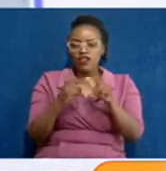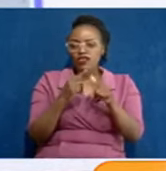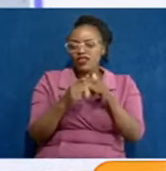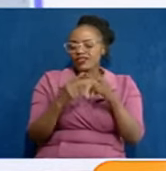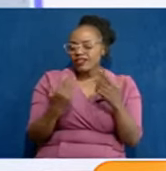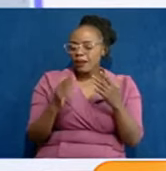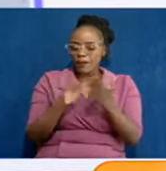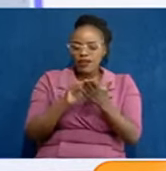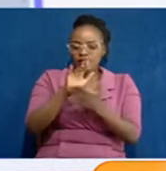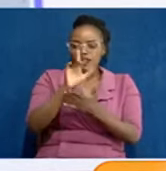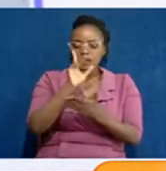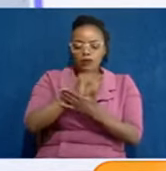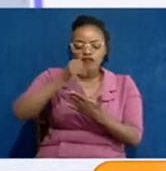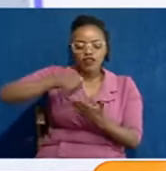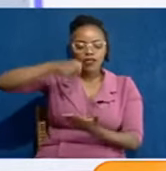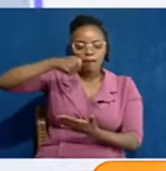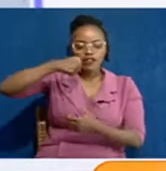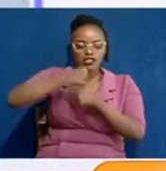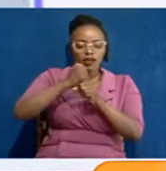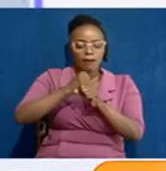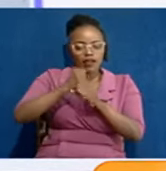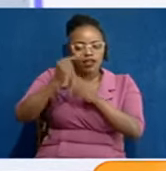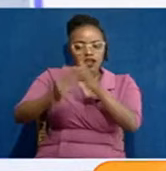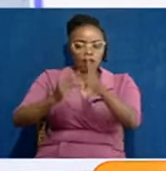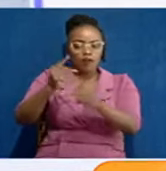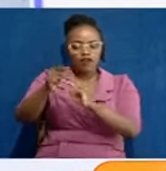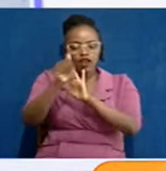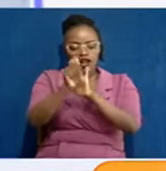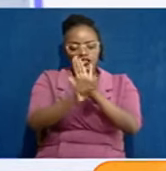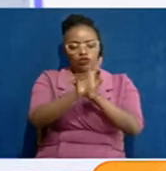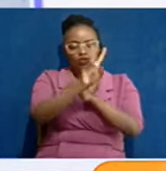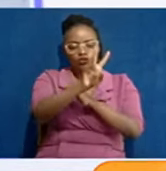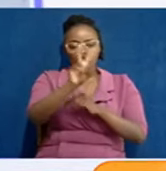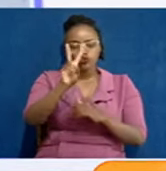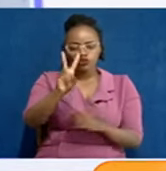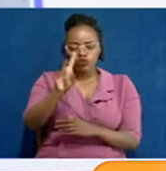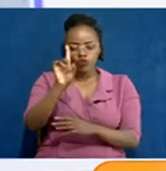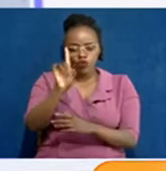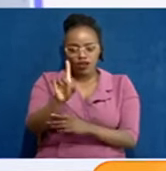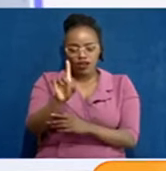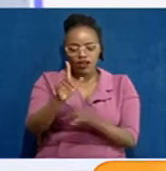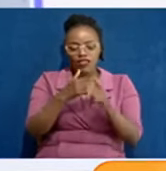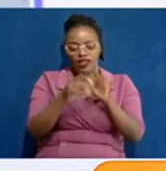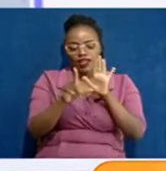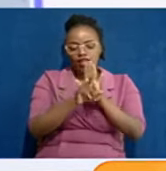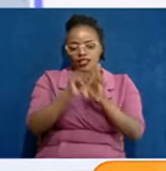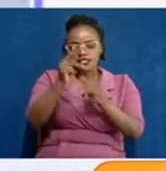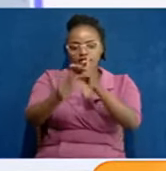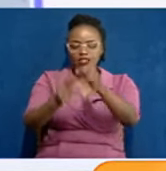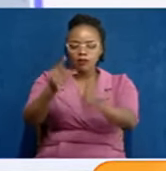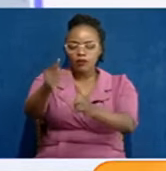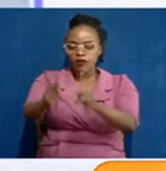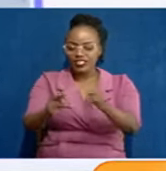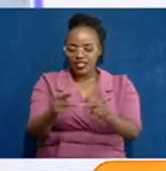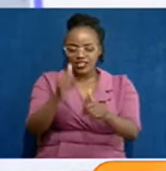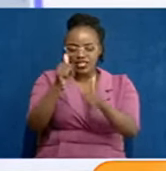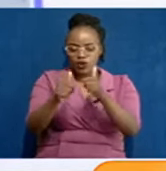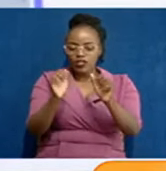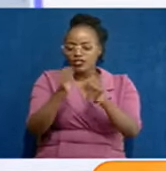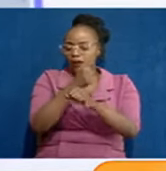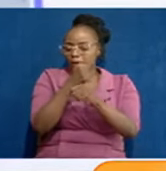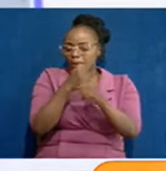I submit that the budget making process in parliament under Article 221 is a legislative process that